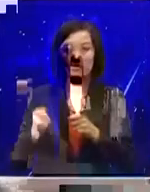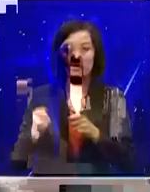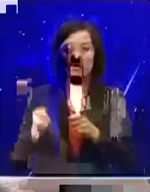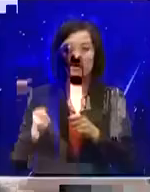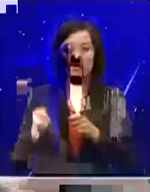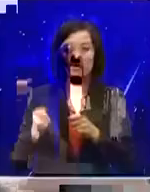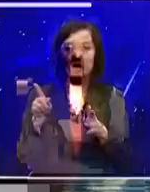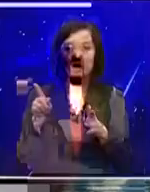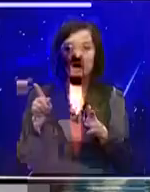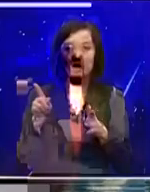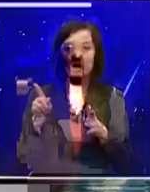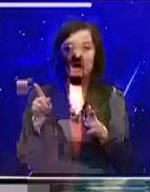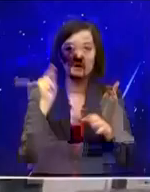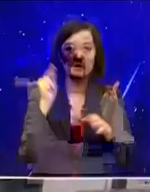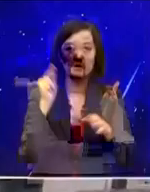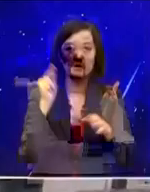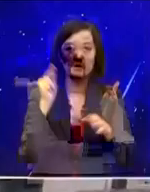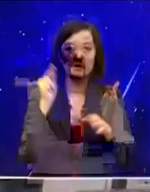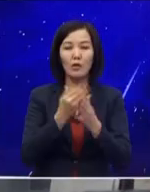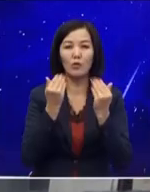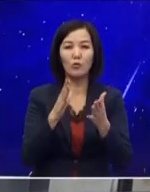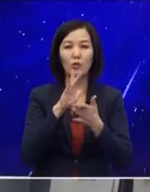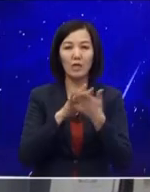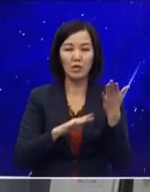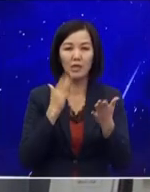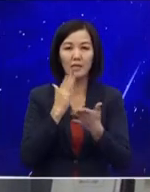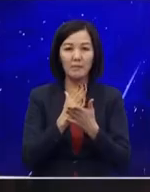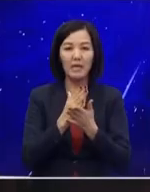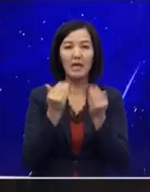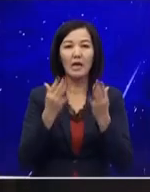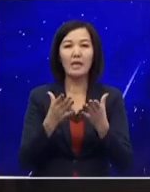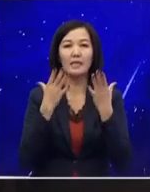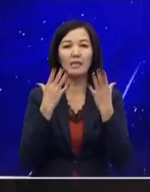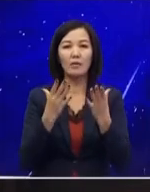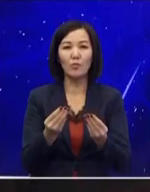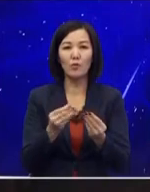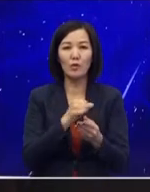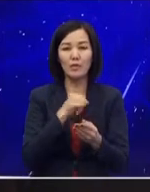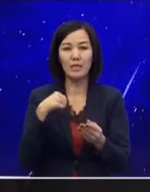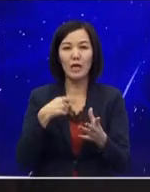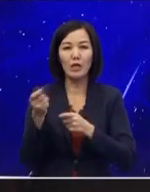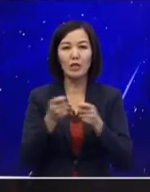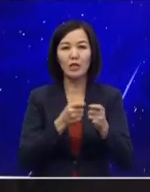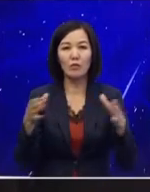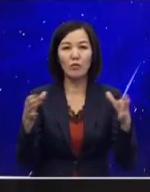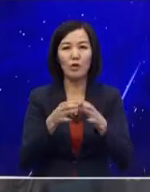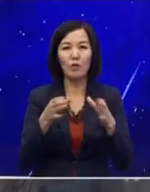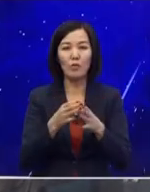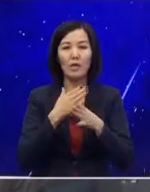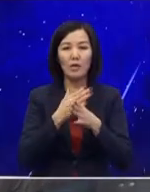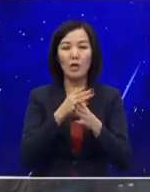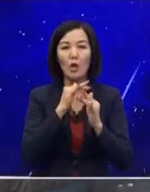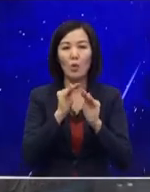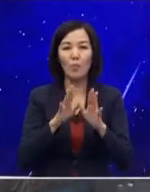жуық басқарыпты. Жас ұрпақтың оқып тоқуына жәрдемдесуін әлі күнге тоқтатқан жоқ. Қазір өзі жетекшілік етіп отырған